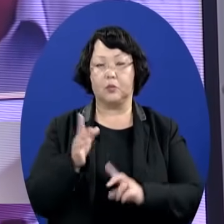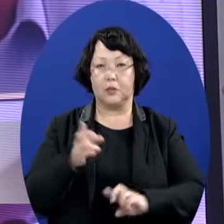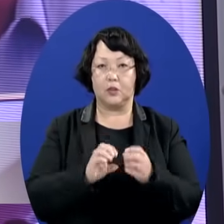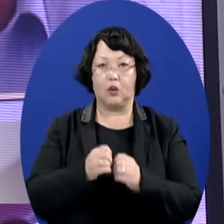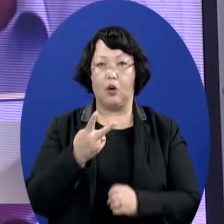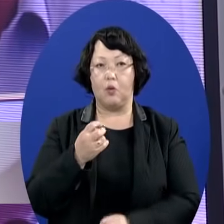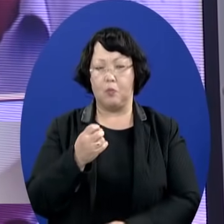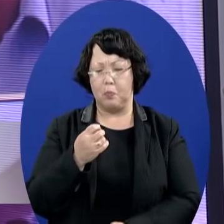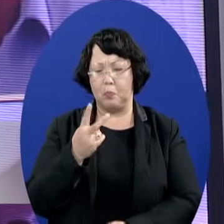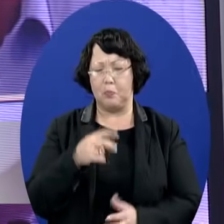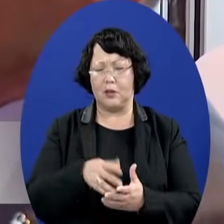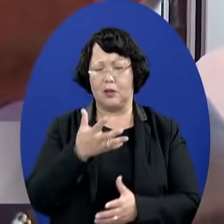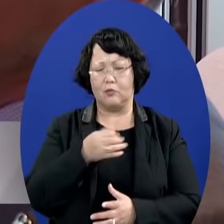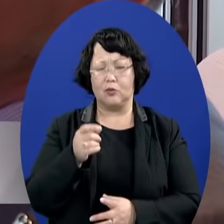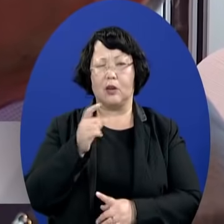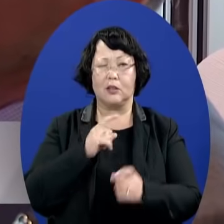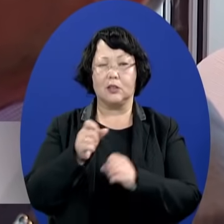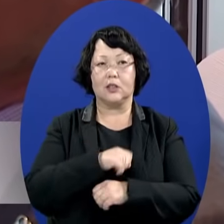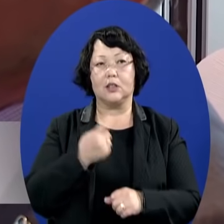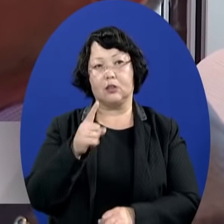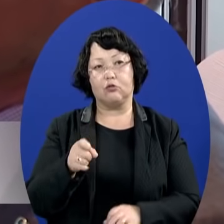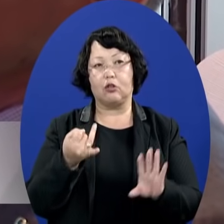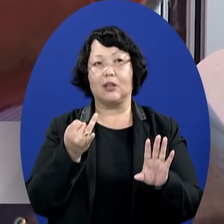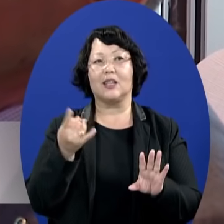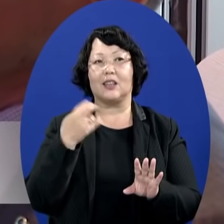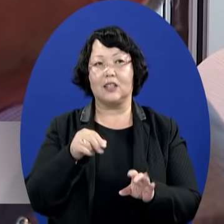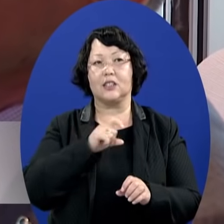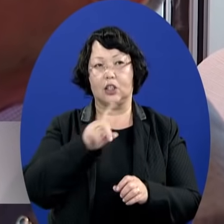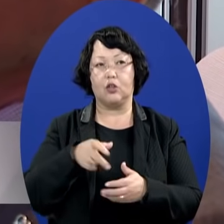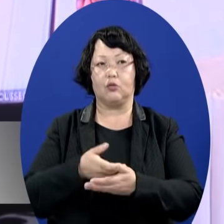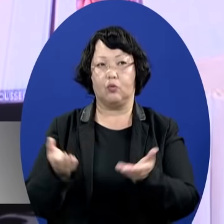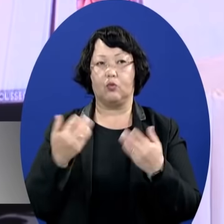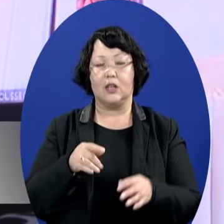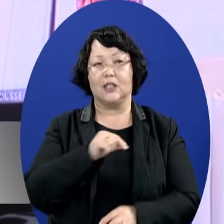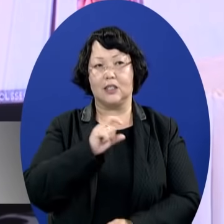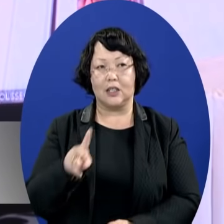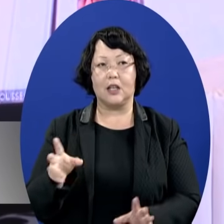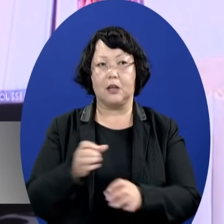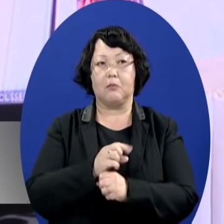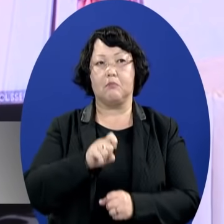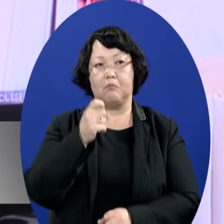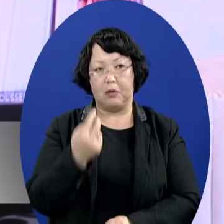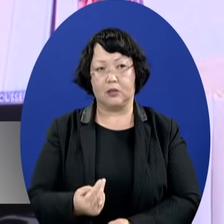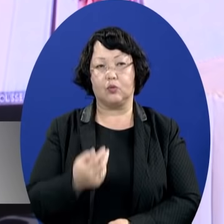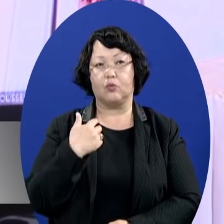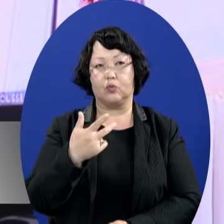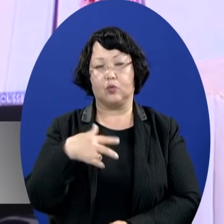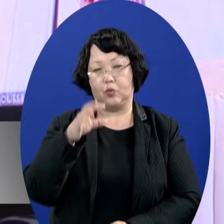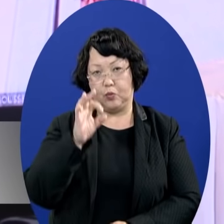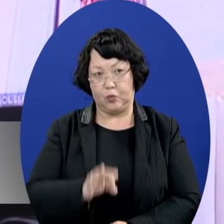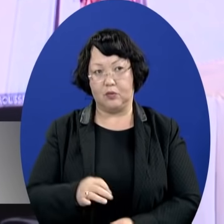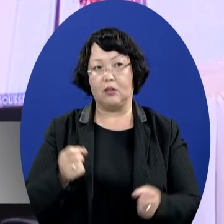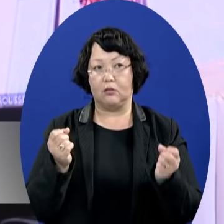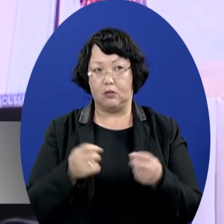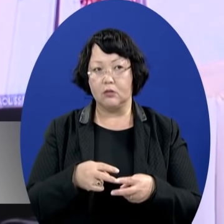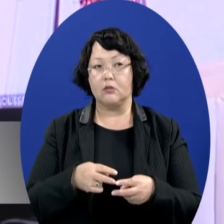2500 харилцагчид 1.7 их найд төгрөгийн зээл олгосон нь нийт зээлийн багцын 33% эзэлж байгааг хэллээ. Энэ